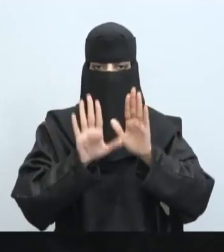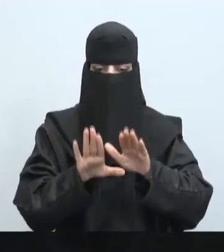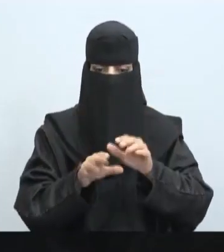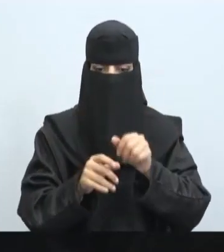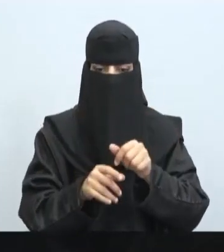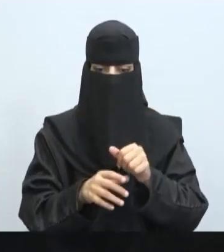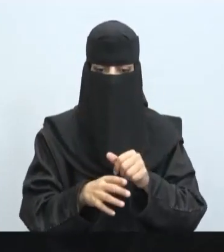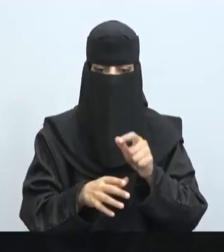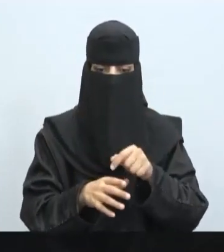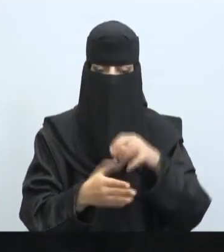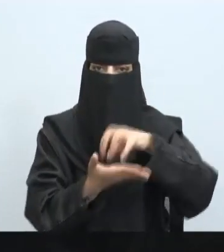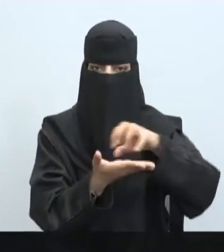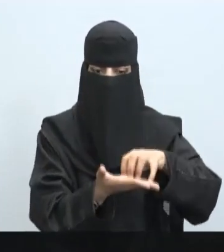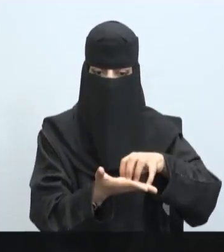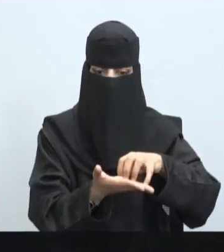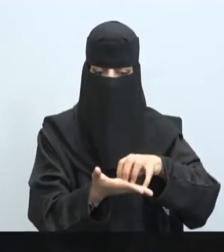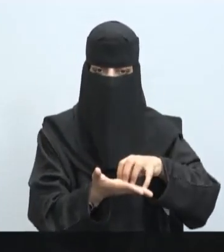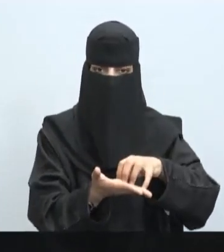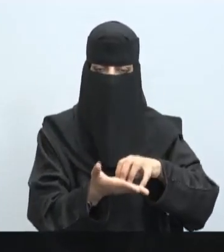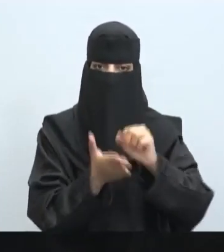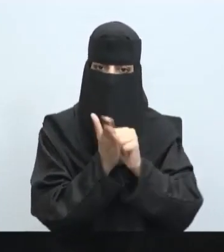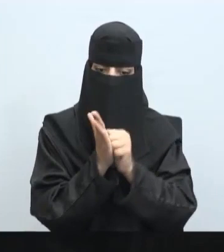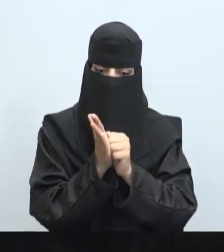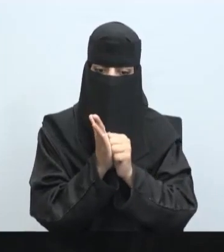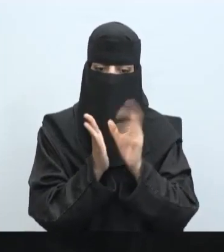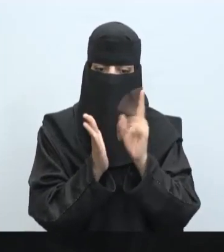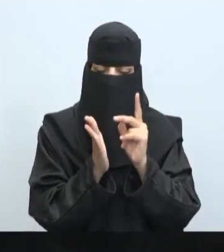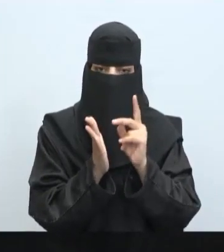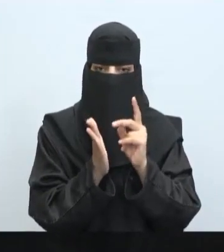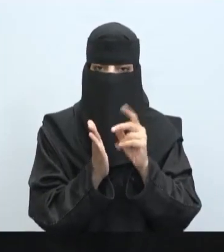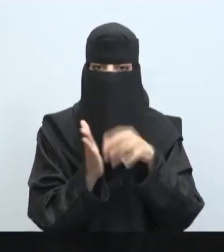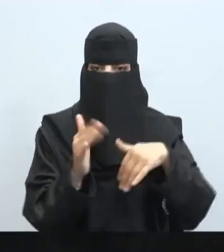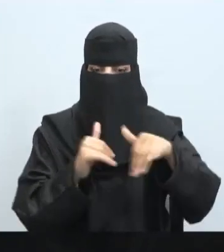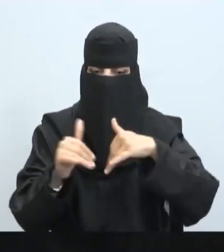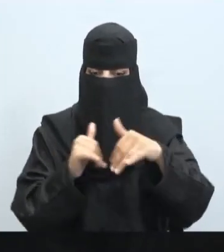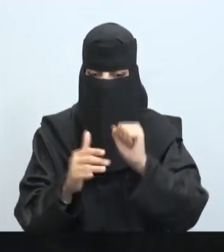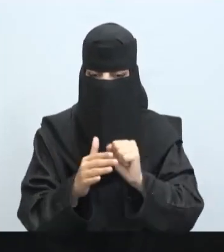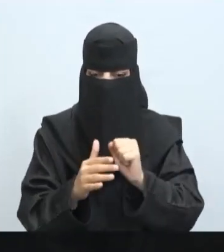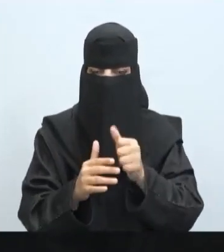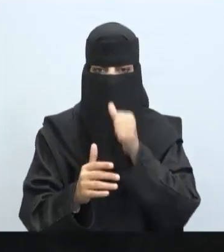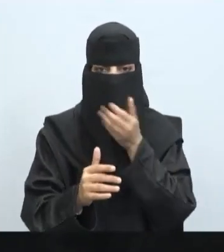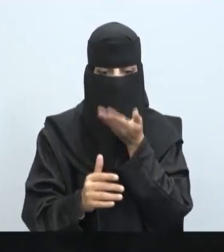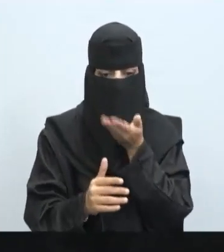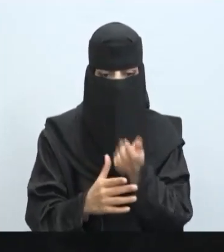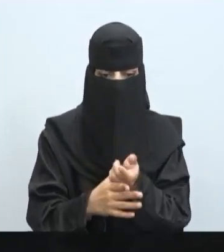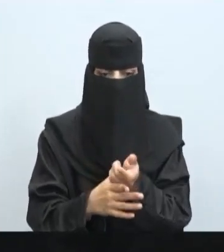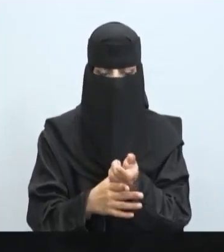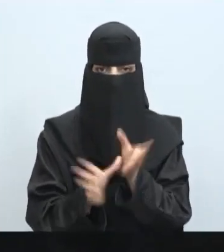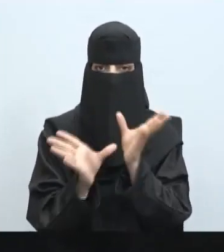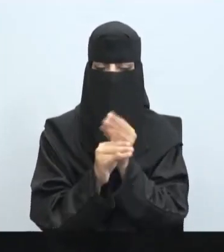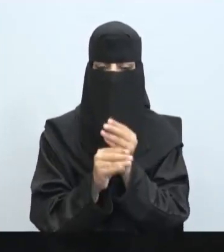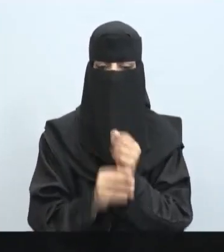الحصون على اماكن للاقامه والمرافق العامه والمياه